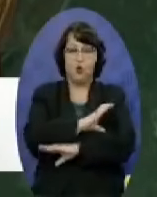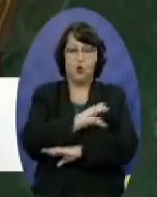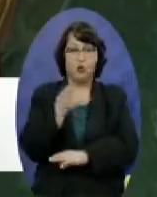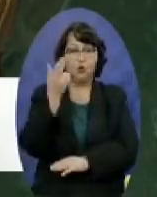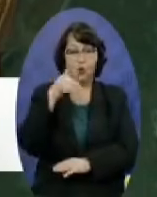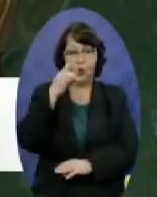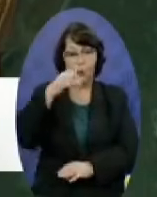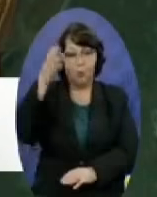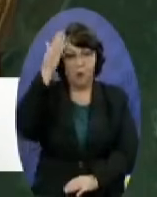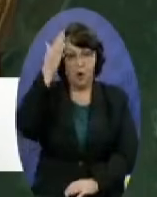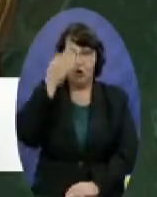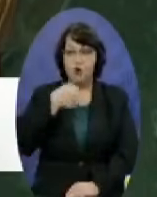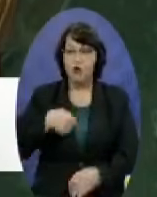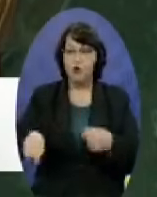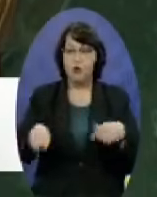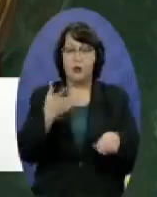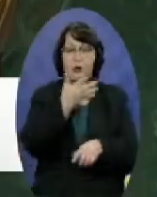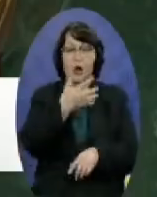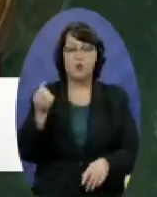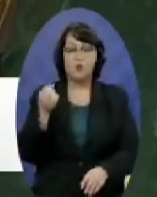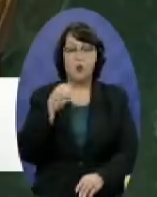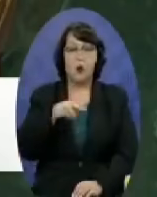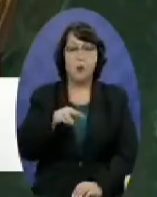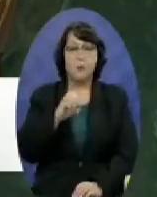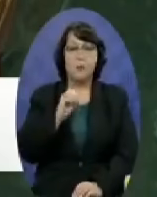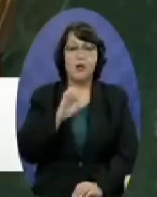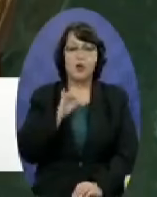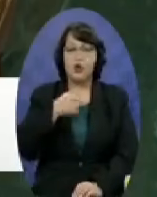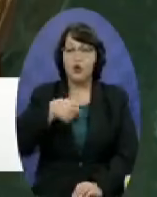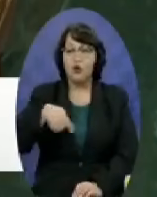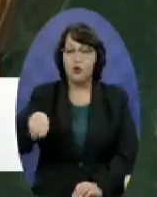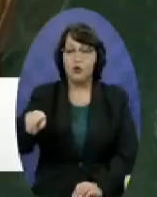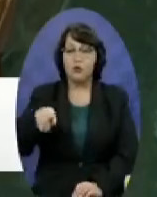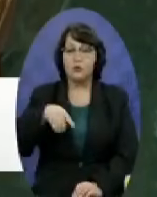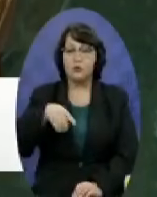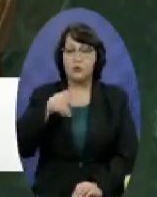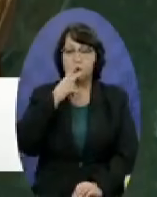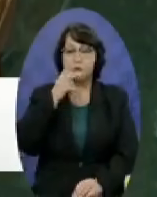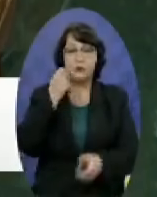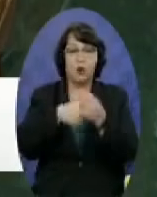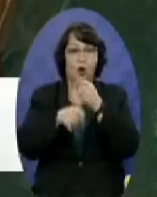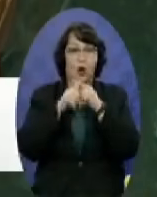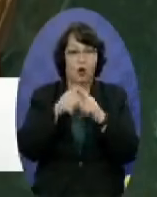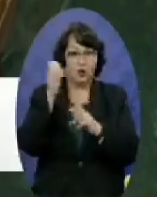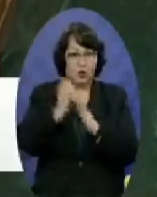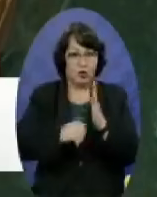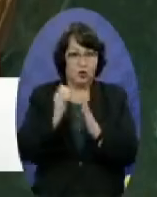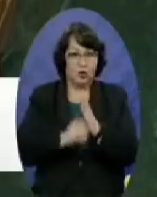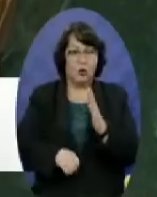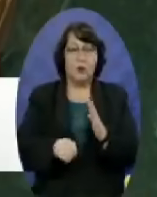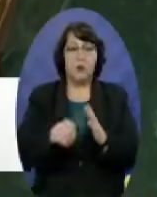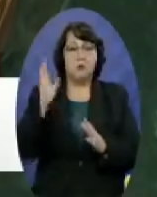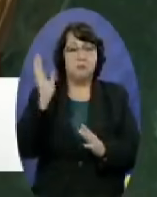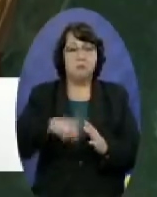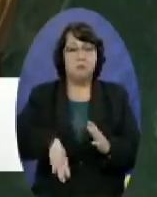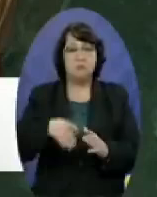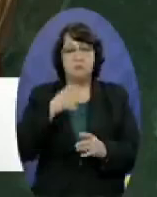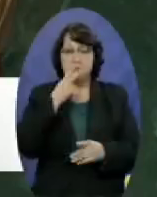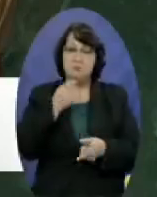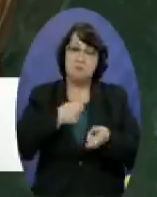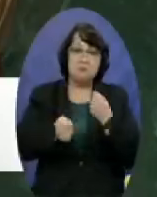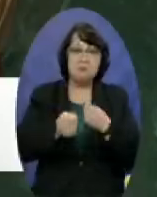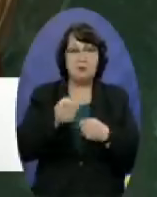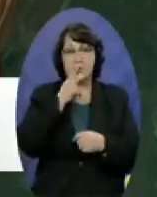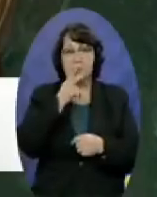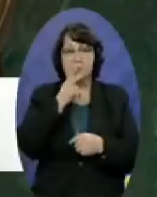дотор байр ойр орчимд нь 500 м орчимд худалдаалгыг хориглоно гэсэн заалыг зөрчиж тамхи худалдан борлуулдаг. За эдгээр аж ахуй